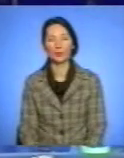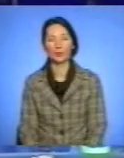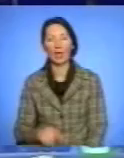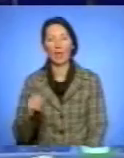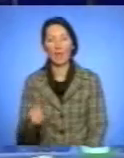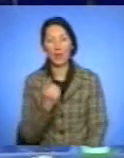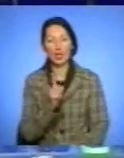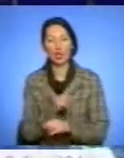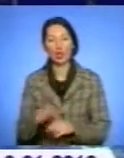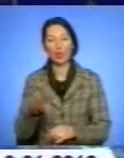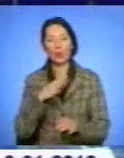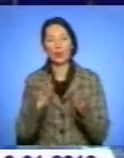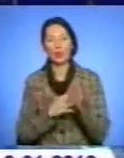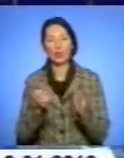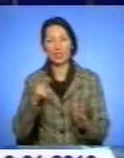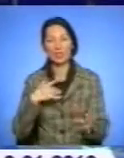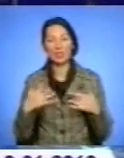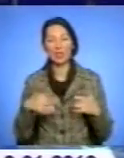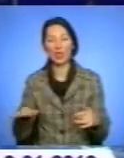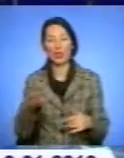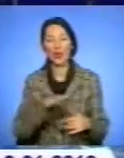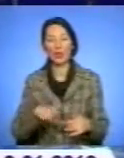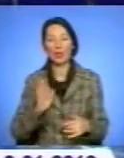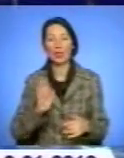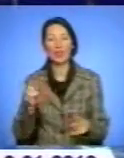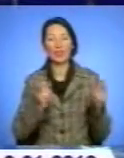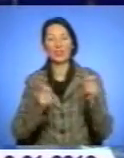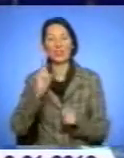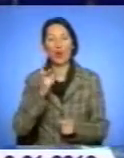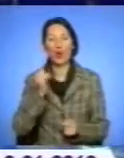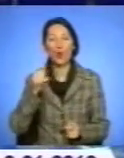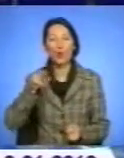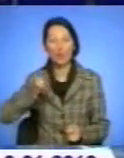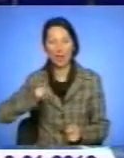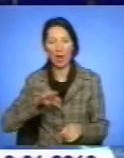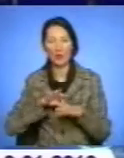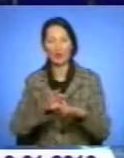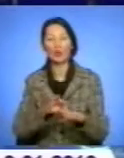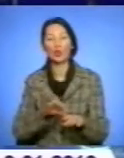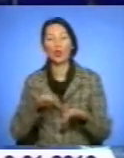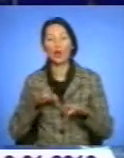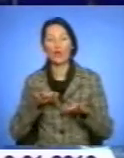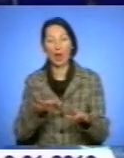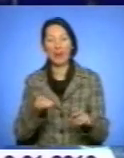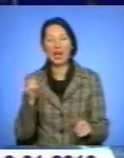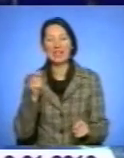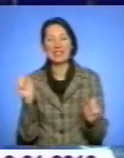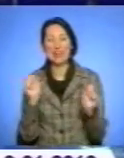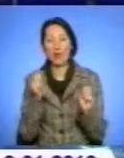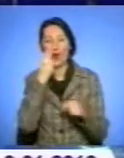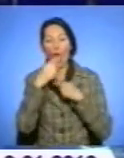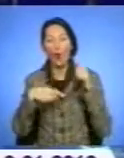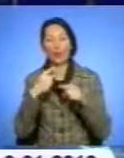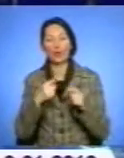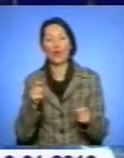Першого у Тернополі 9 січня на театральному майдані відбудеться фестиваль куті. Проведуть його в рамках зимового обрядового фестивалю фольклору «Нова